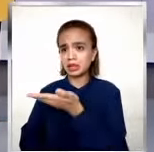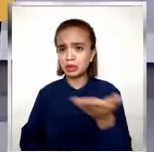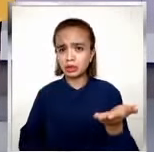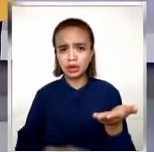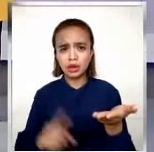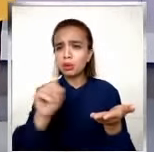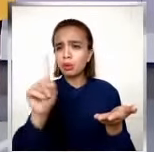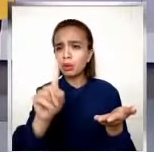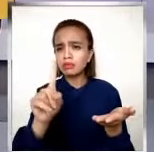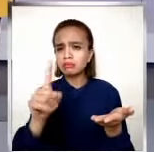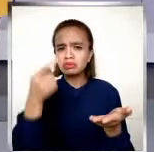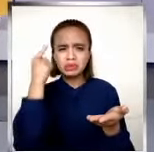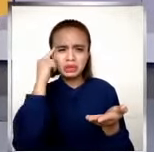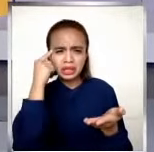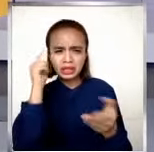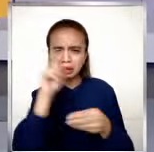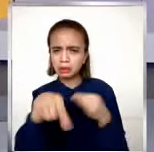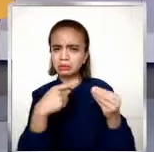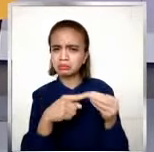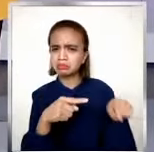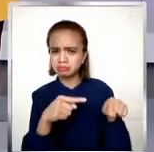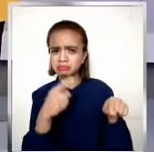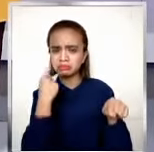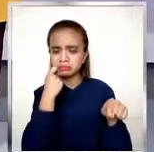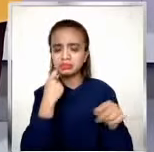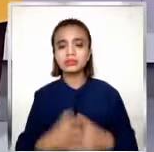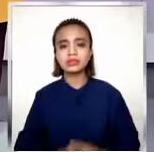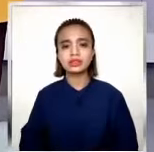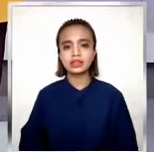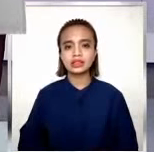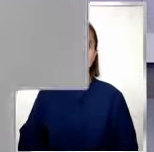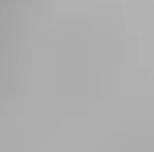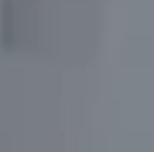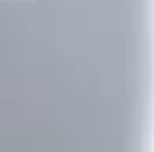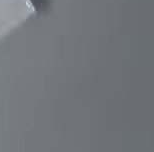dito? Yan ang tinutukan ni Leigh Alves.